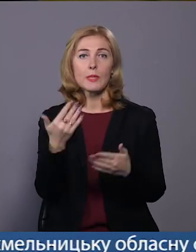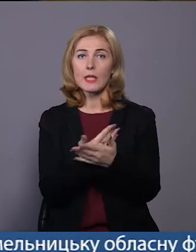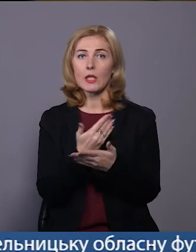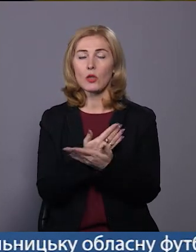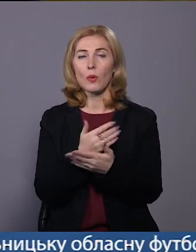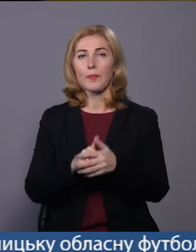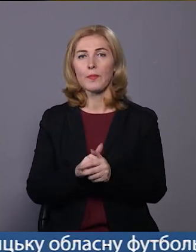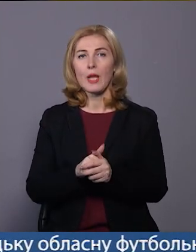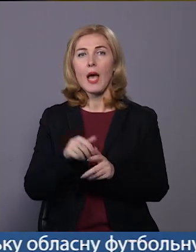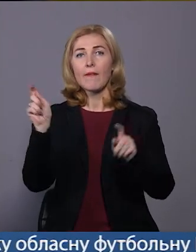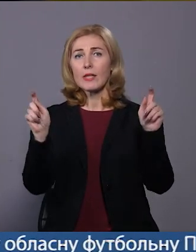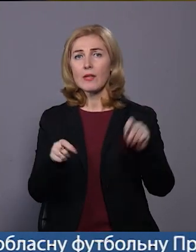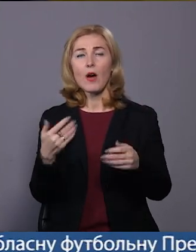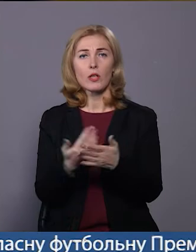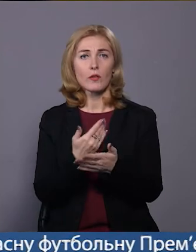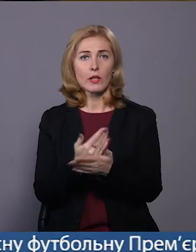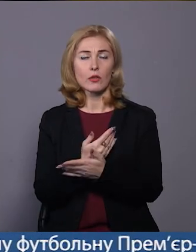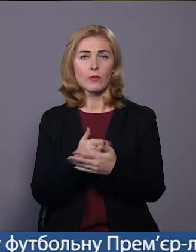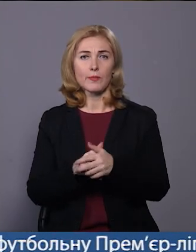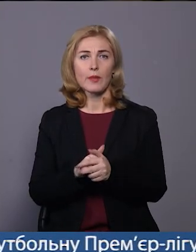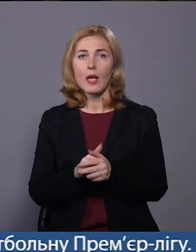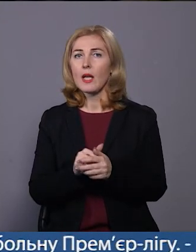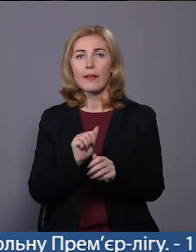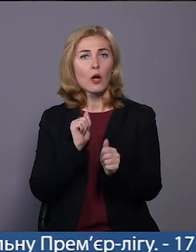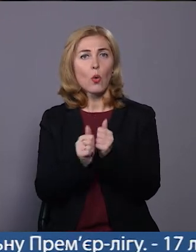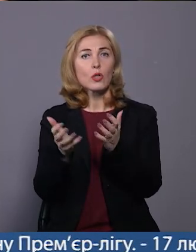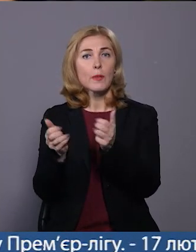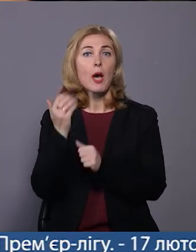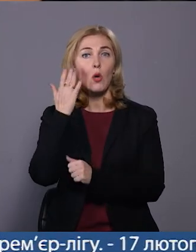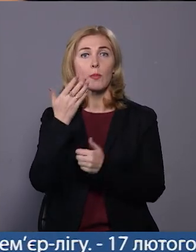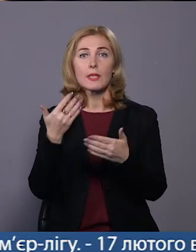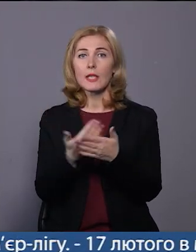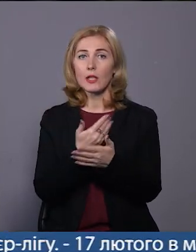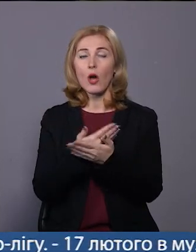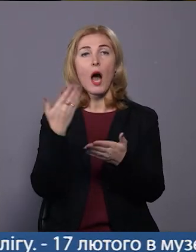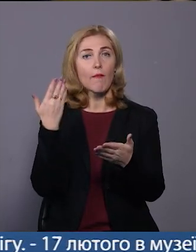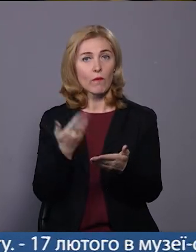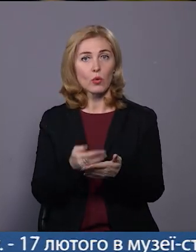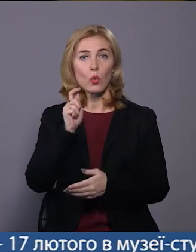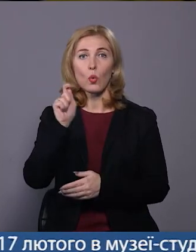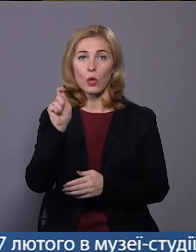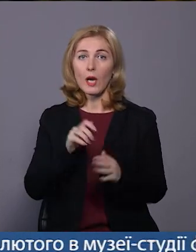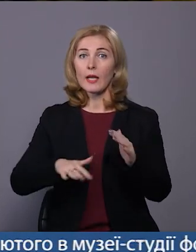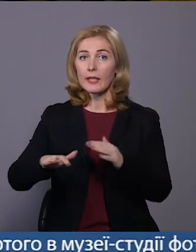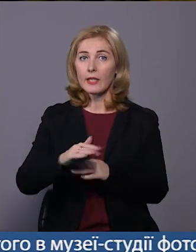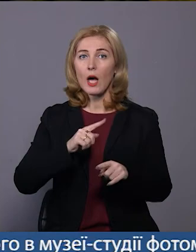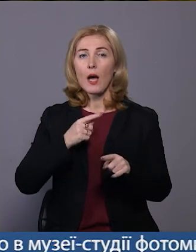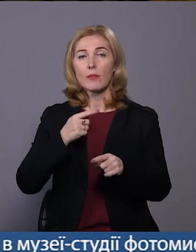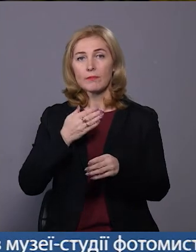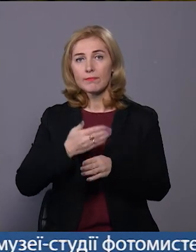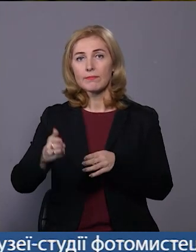феномен фестивальному кіно. Вони кожен великий фестиваль бере румунське кіно. Ось Україна починає потрошечку наближатися